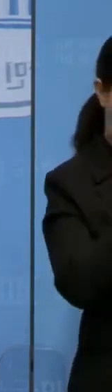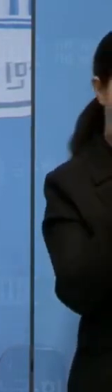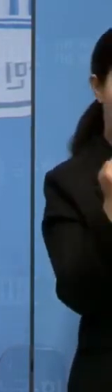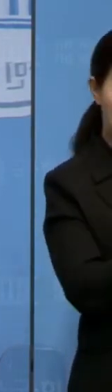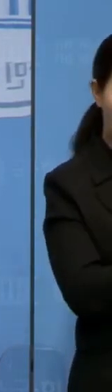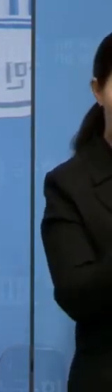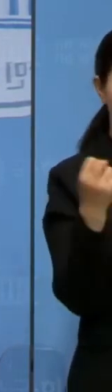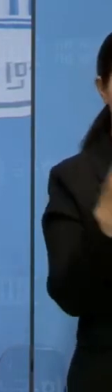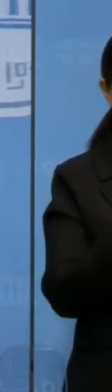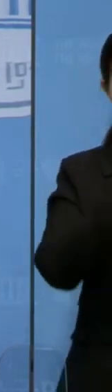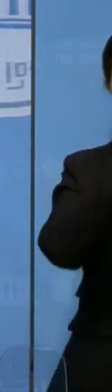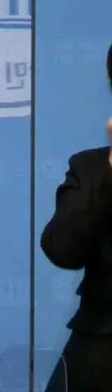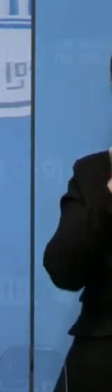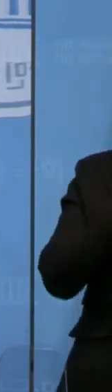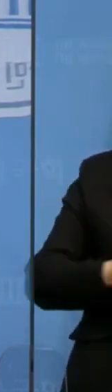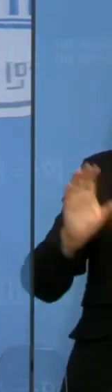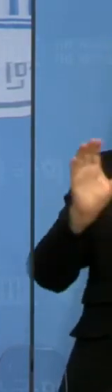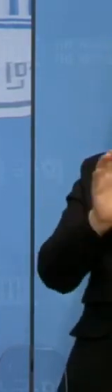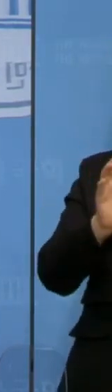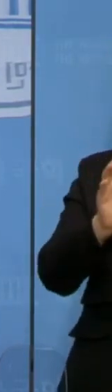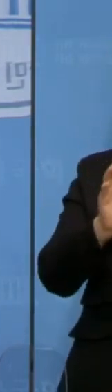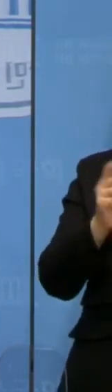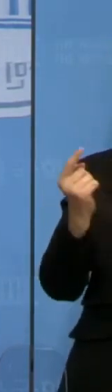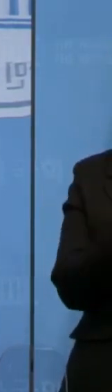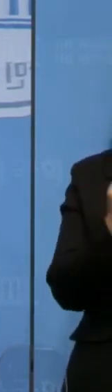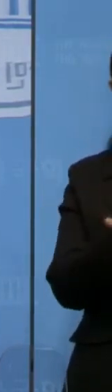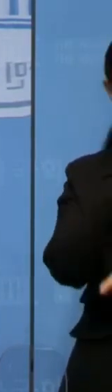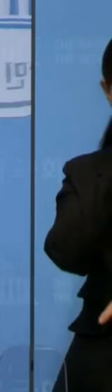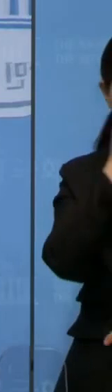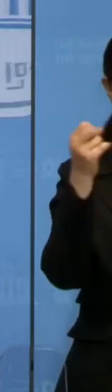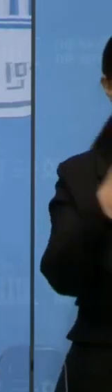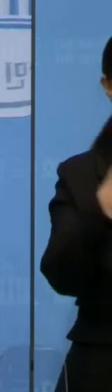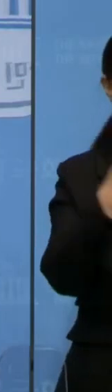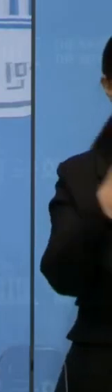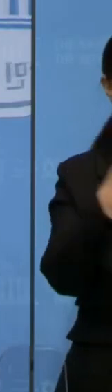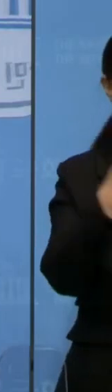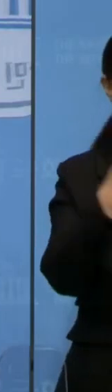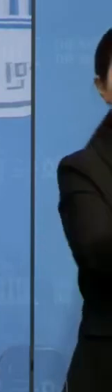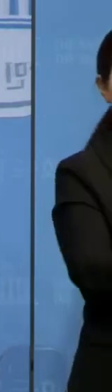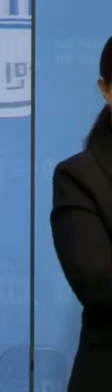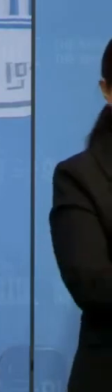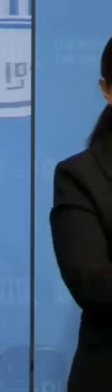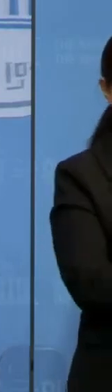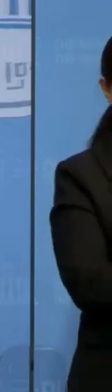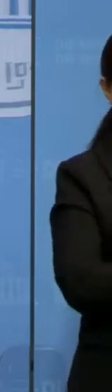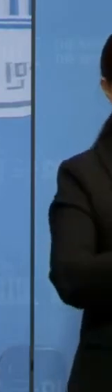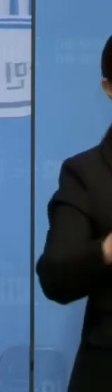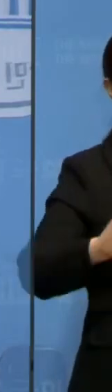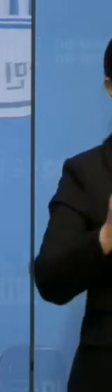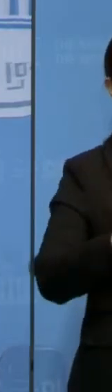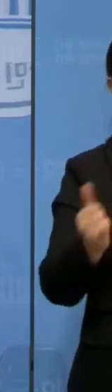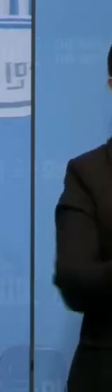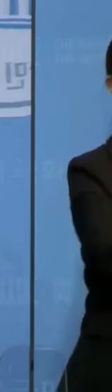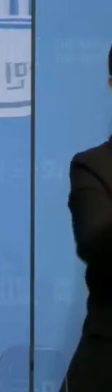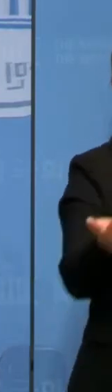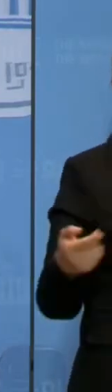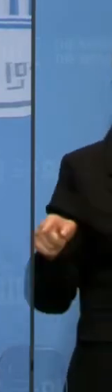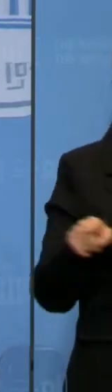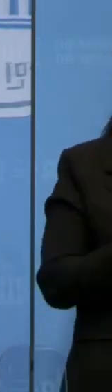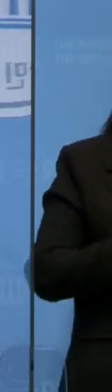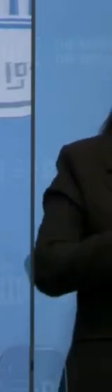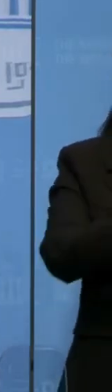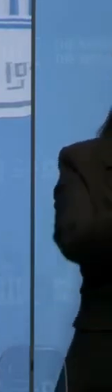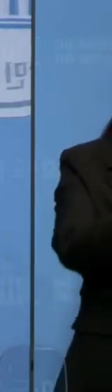부족한 것은 보안 1 우리 민주당이 국민과 함께 걸어온 옆